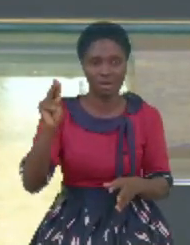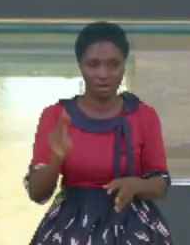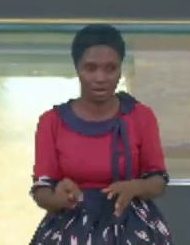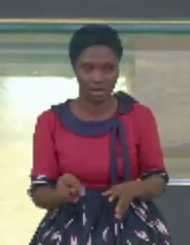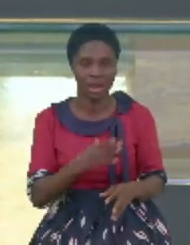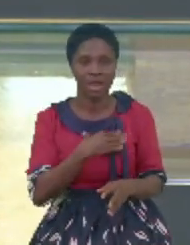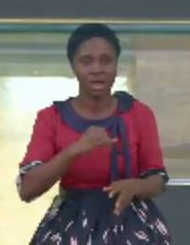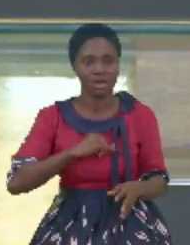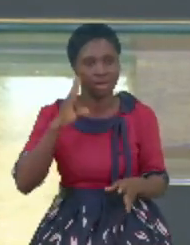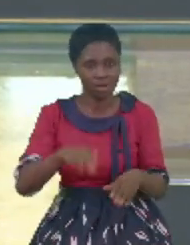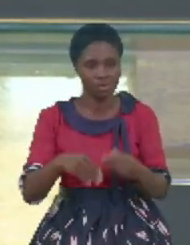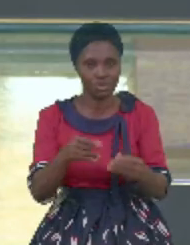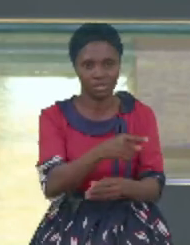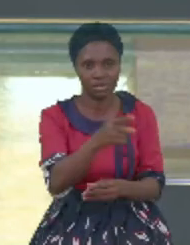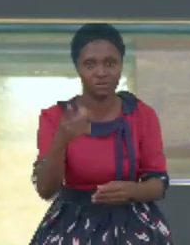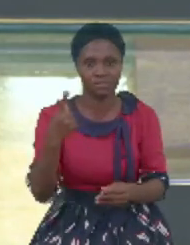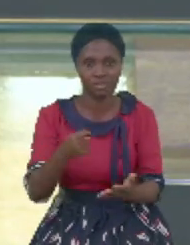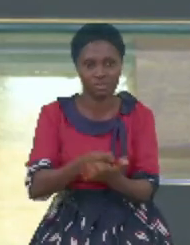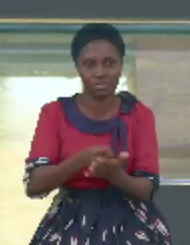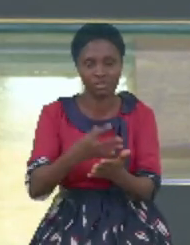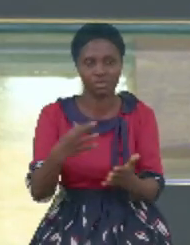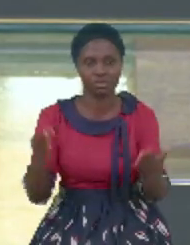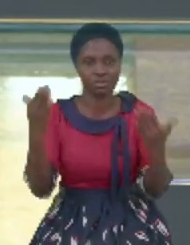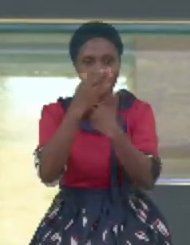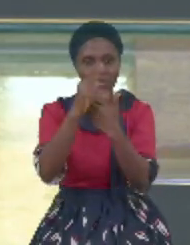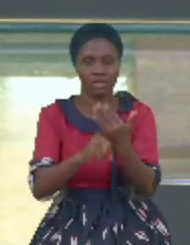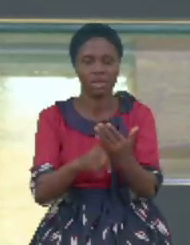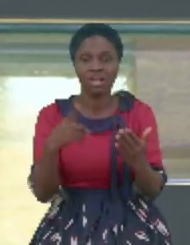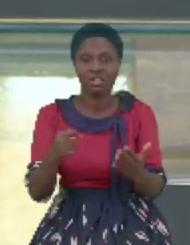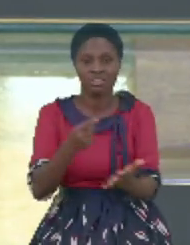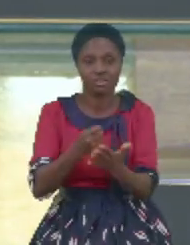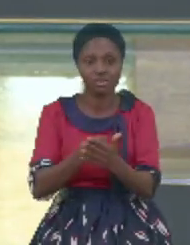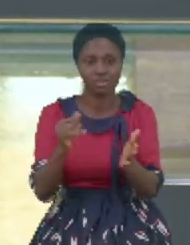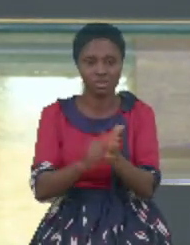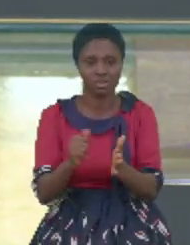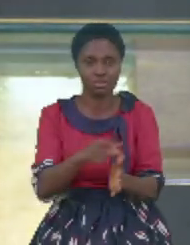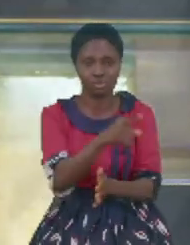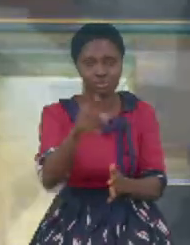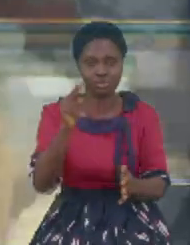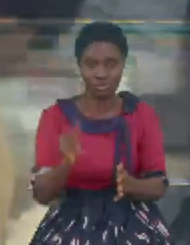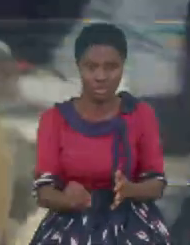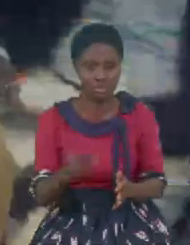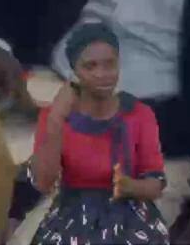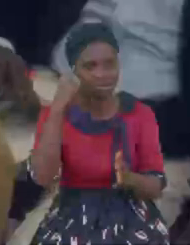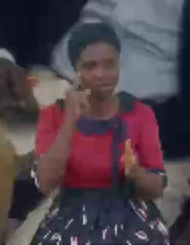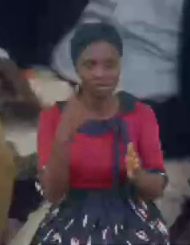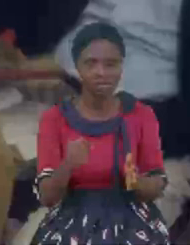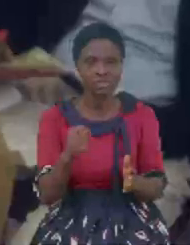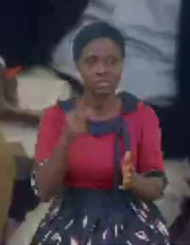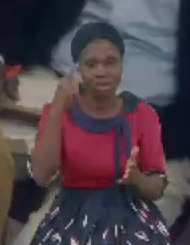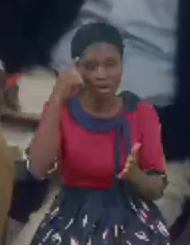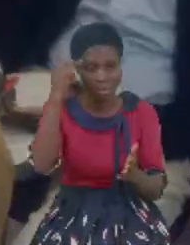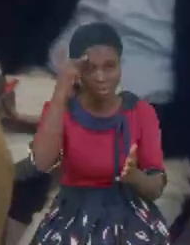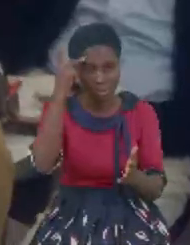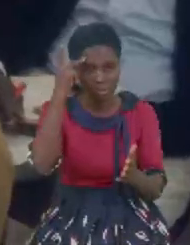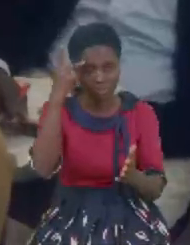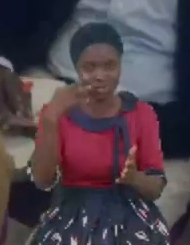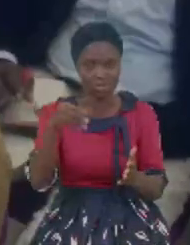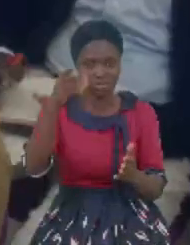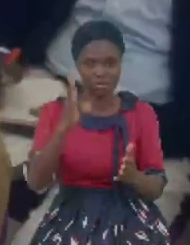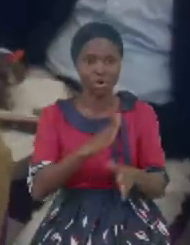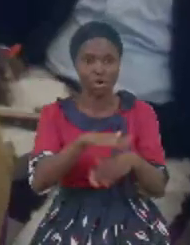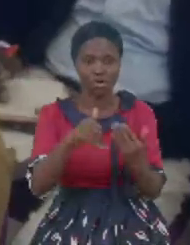trésors cachés, les trésors dont vous avez besoin pour accomplir le projet de Dieu et les desseins de Dieu. Tous